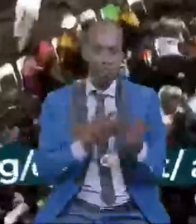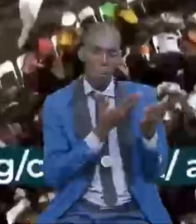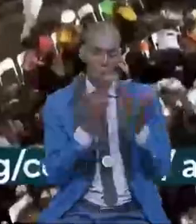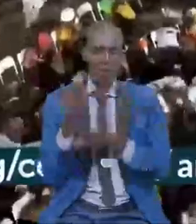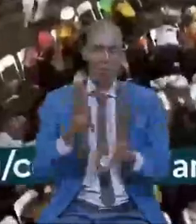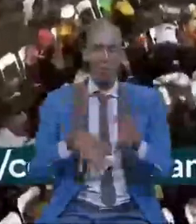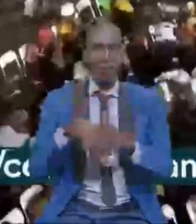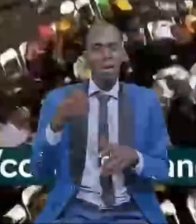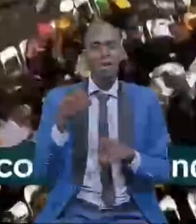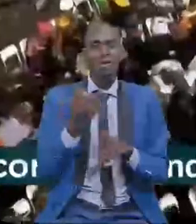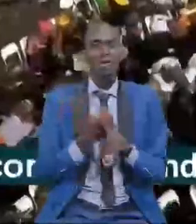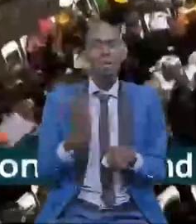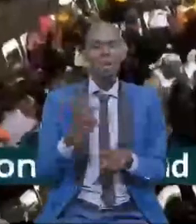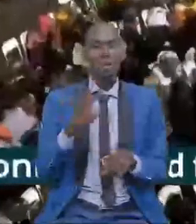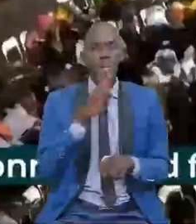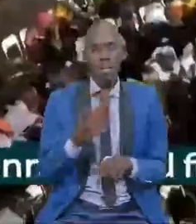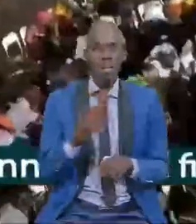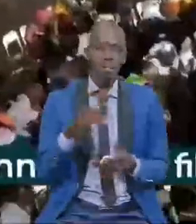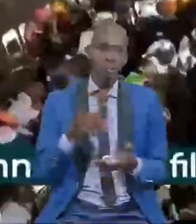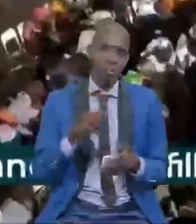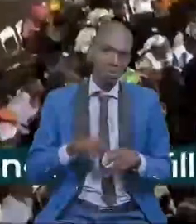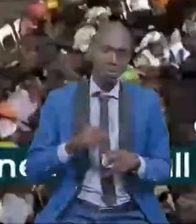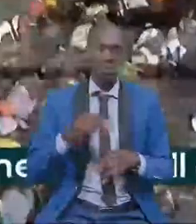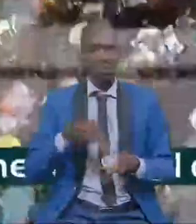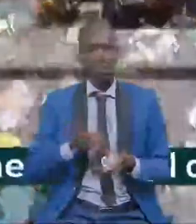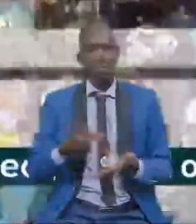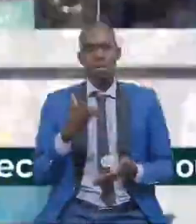ont donné leur vie au Seigneur ce soir.